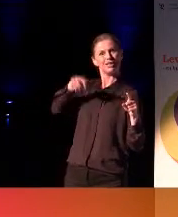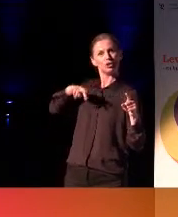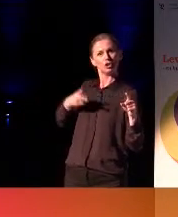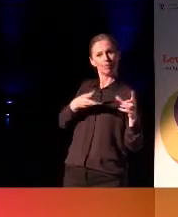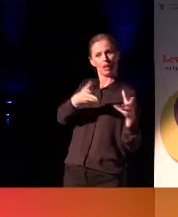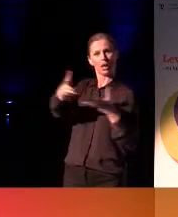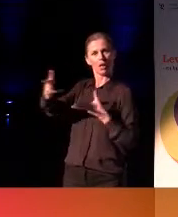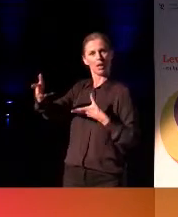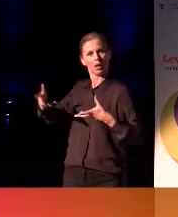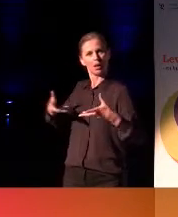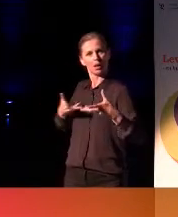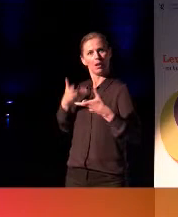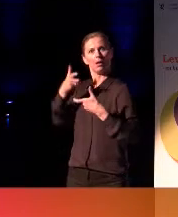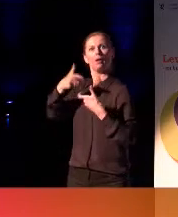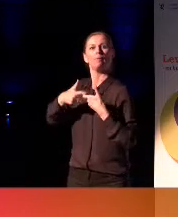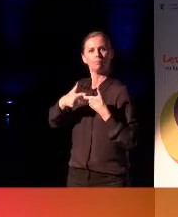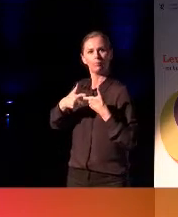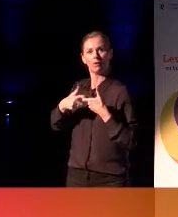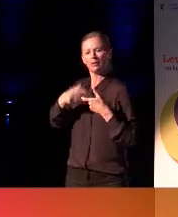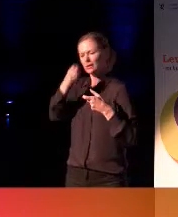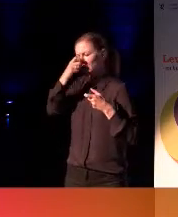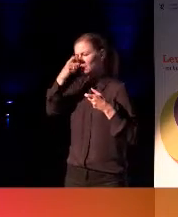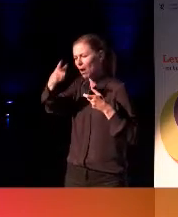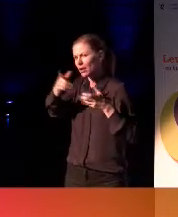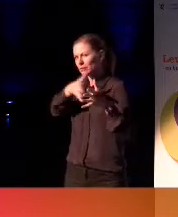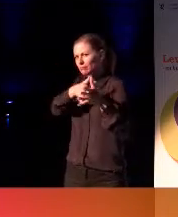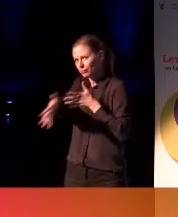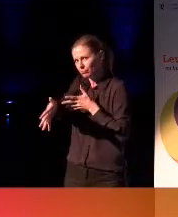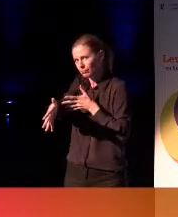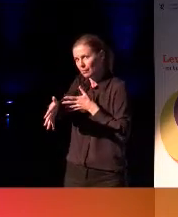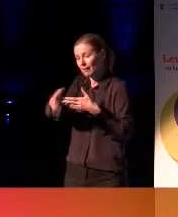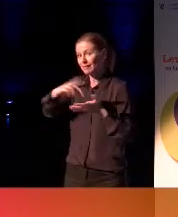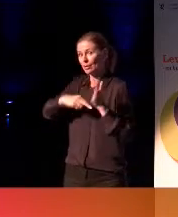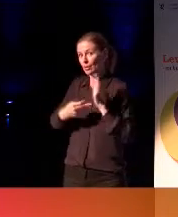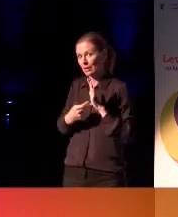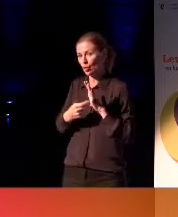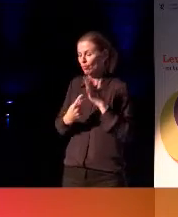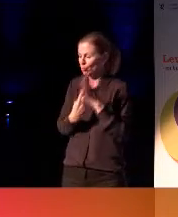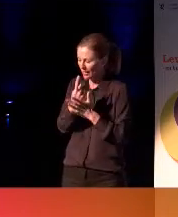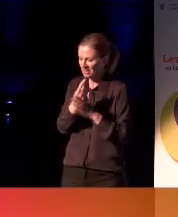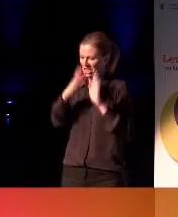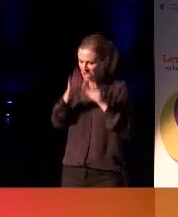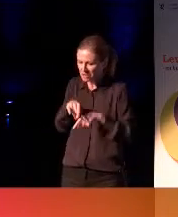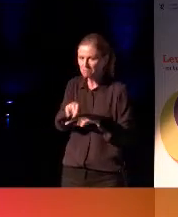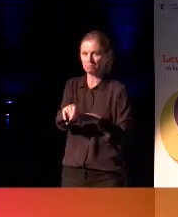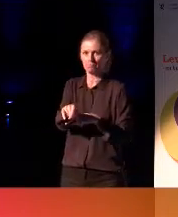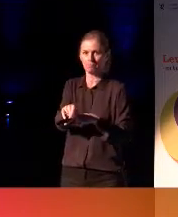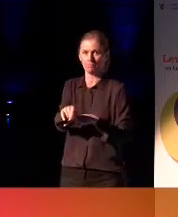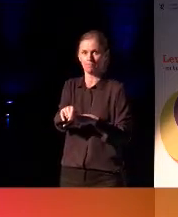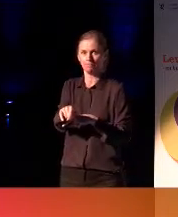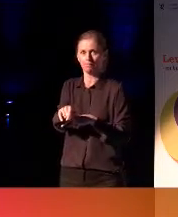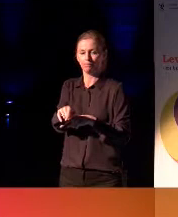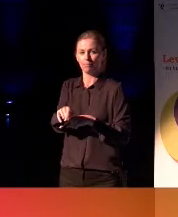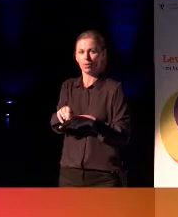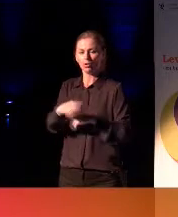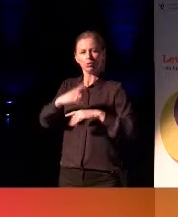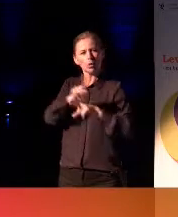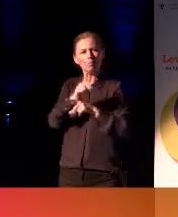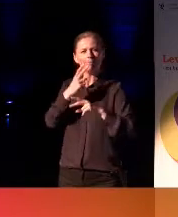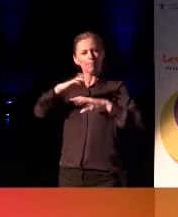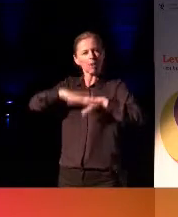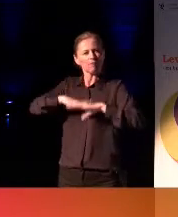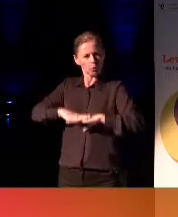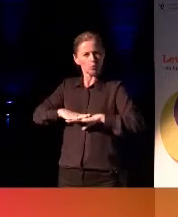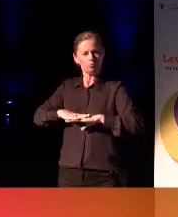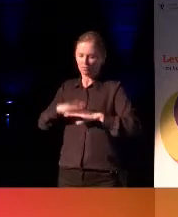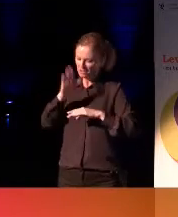systemer. Dette er vi på god vei til å få til. Teknologien, muligheter, altså det er muligheter. Sånne plattformer